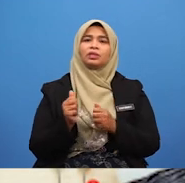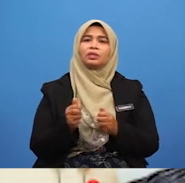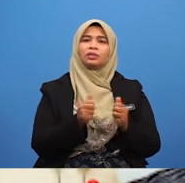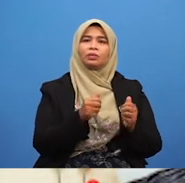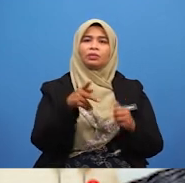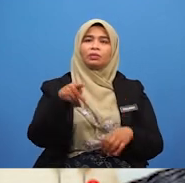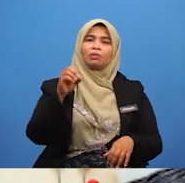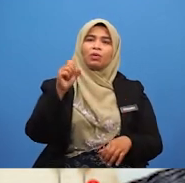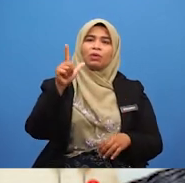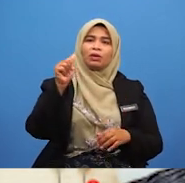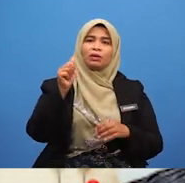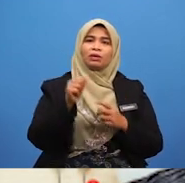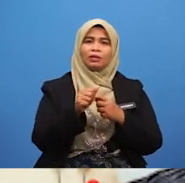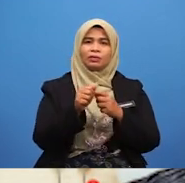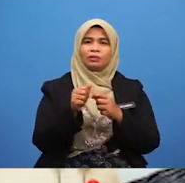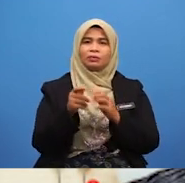yang betul.